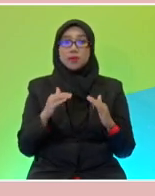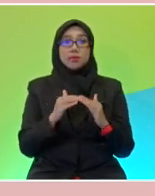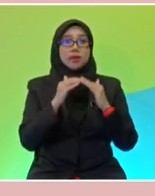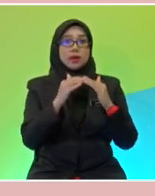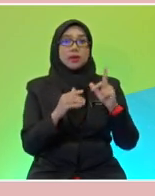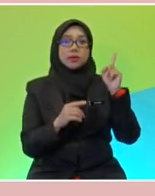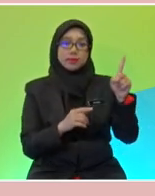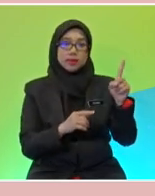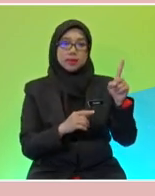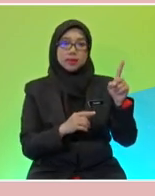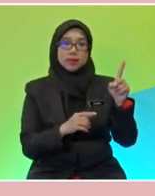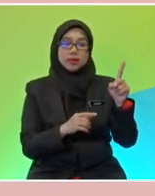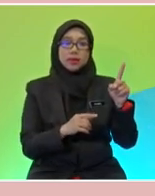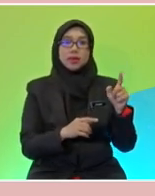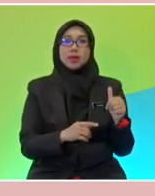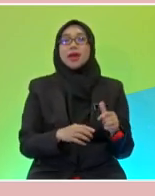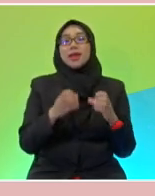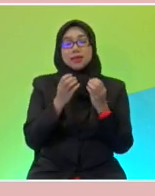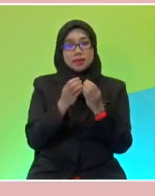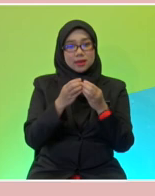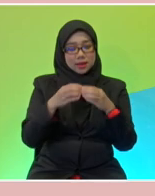Okelah ini Gambar apa